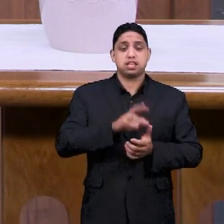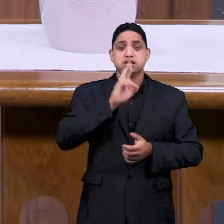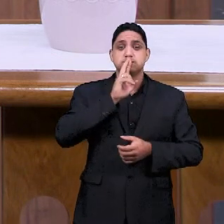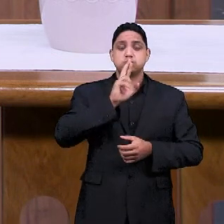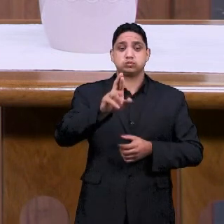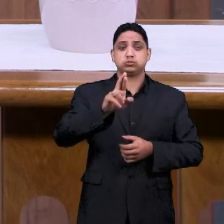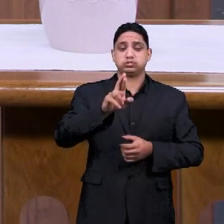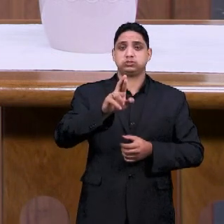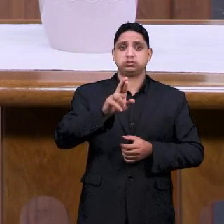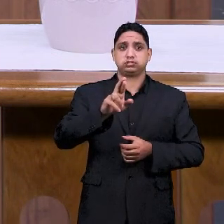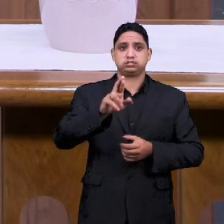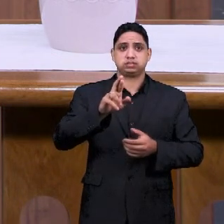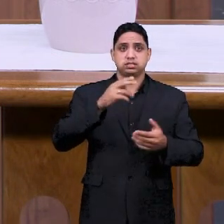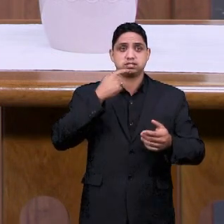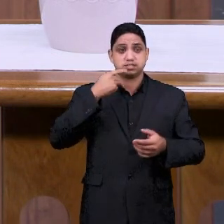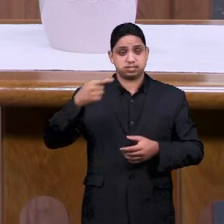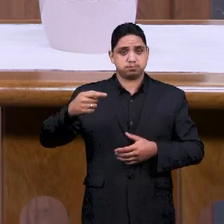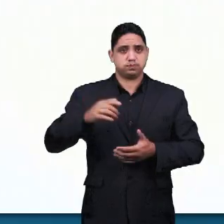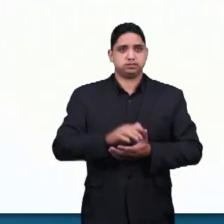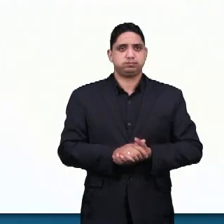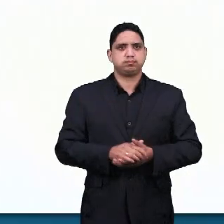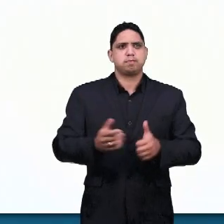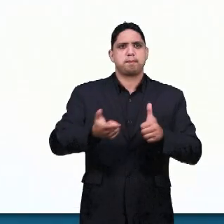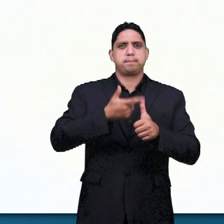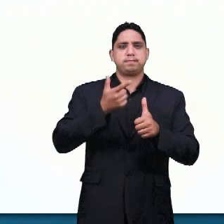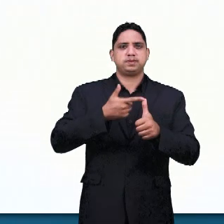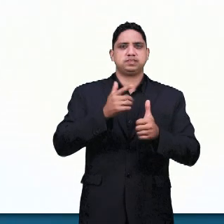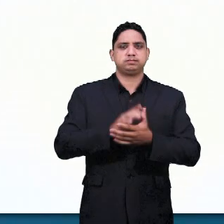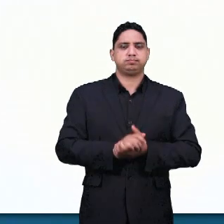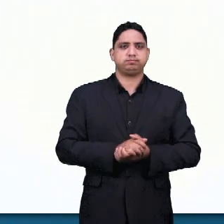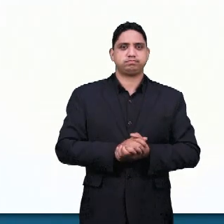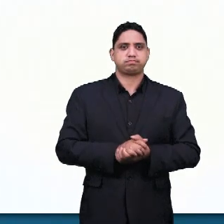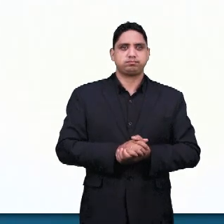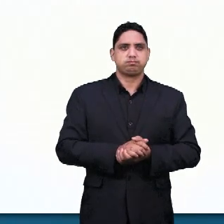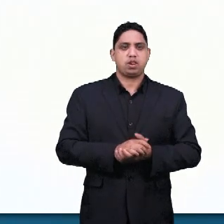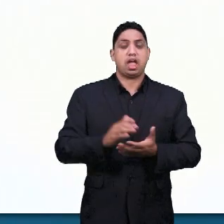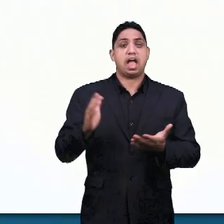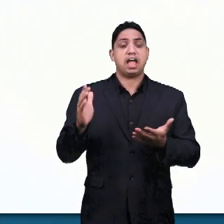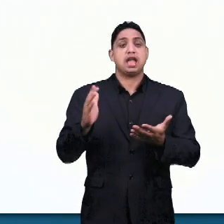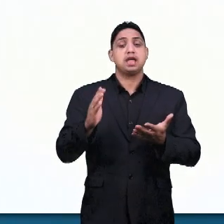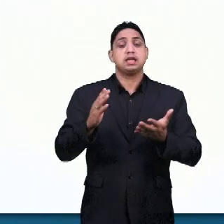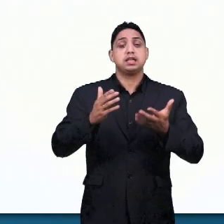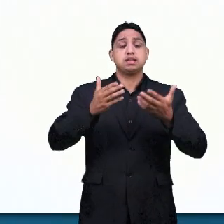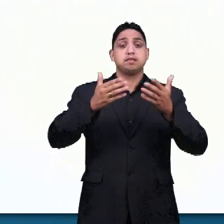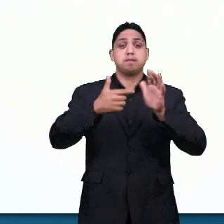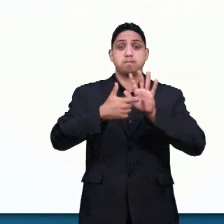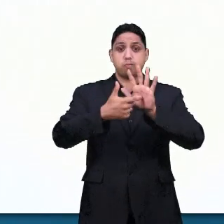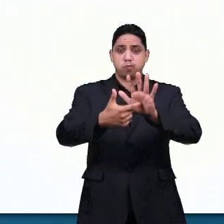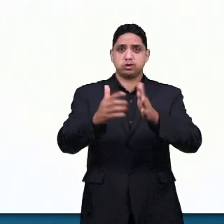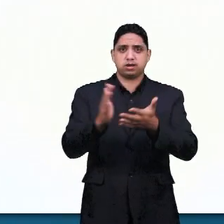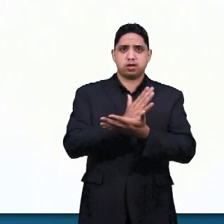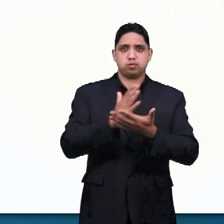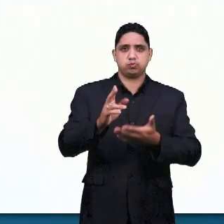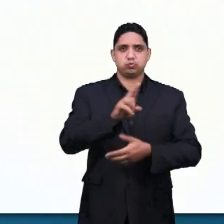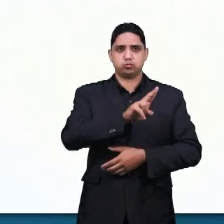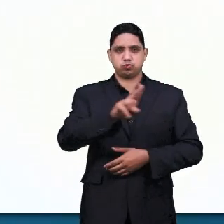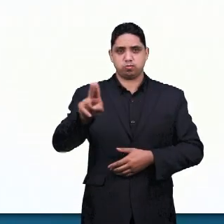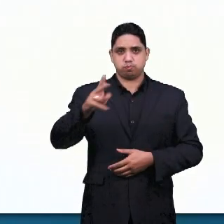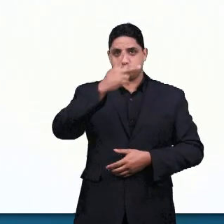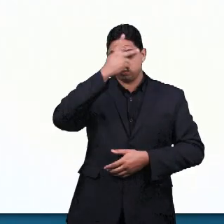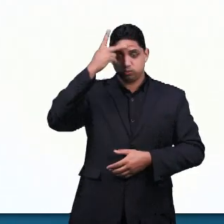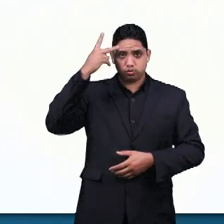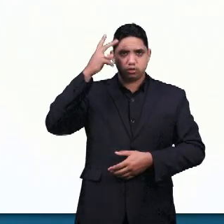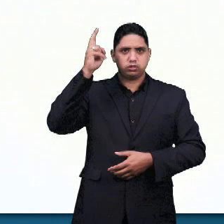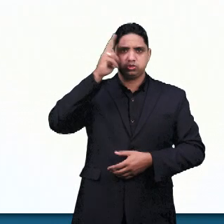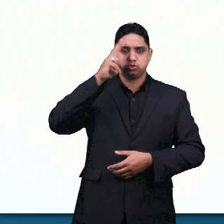attentifs afin qu'elles soient répondues pendant la semaine. La première question. Citez quelques noms de personnes dont les